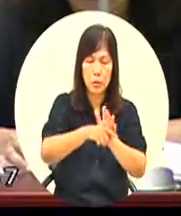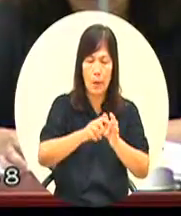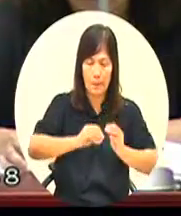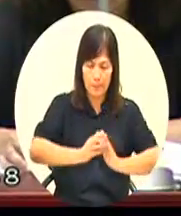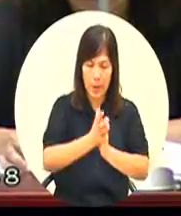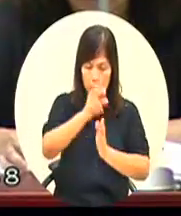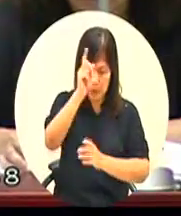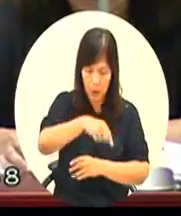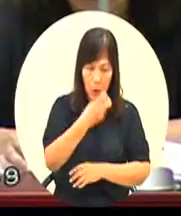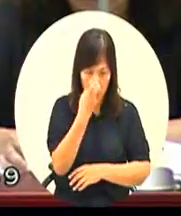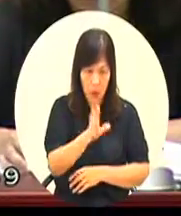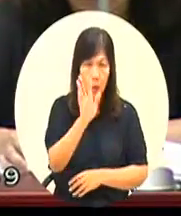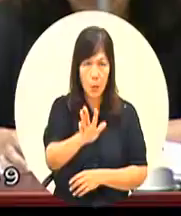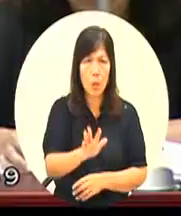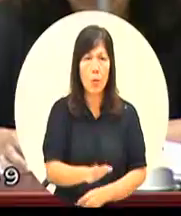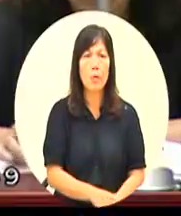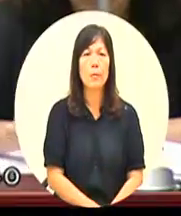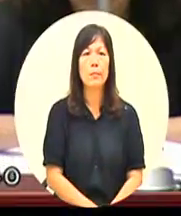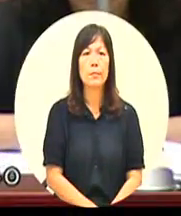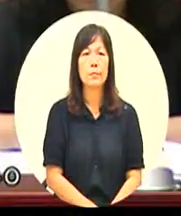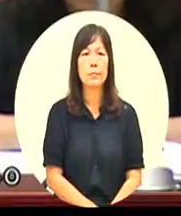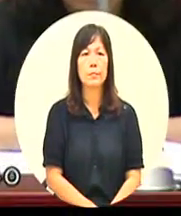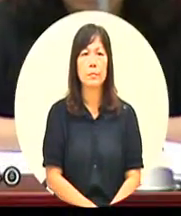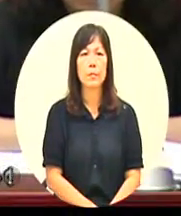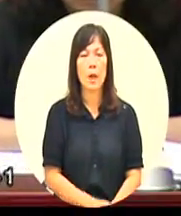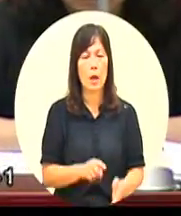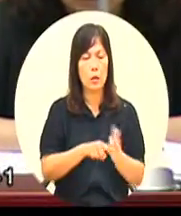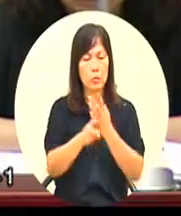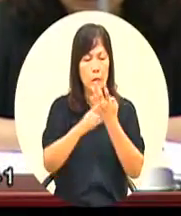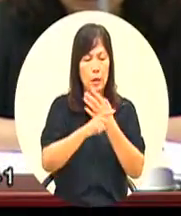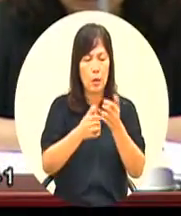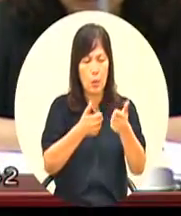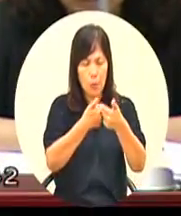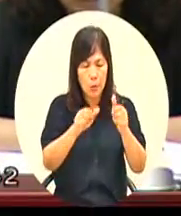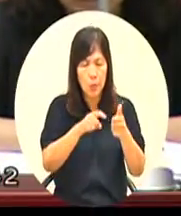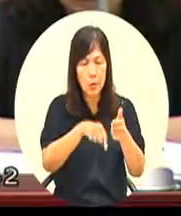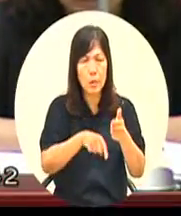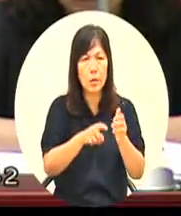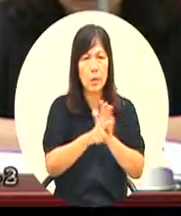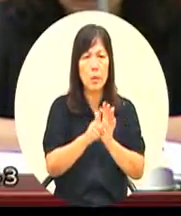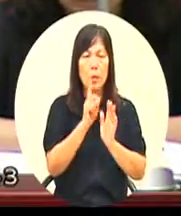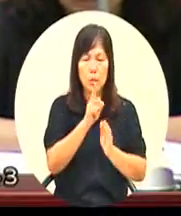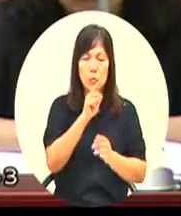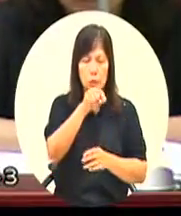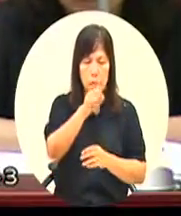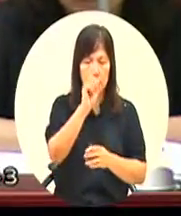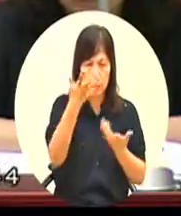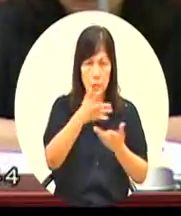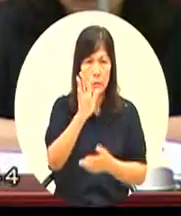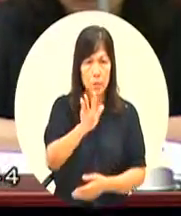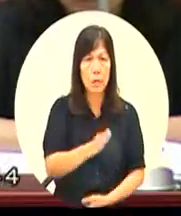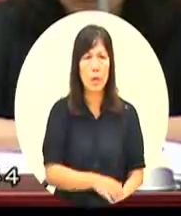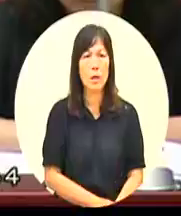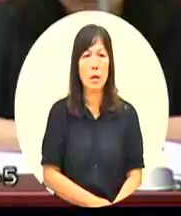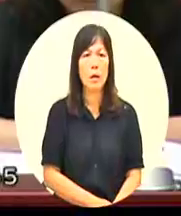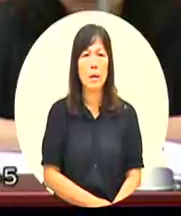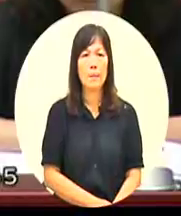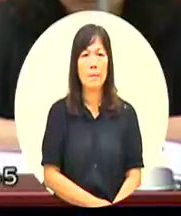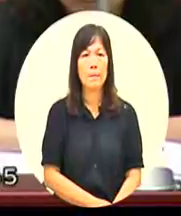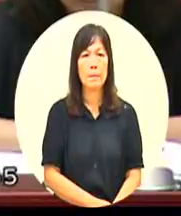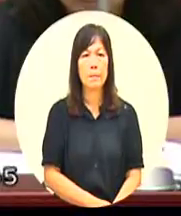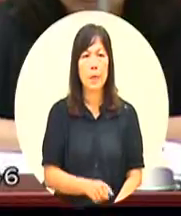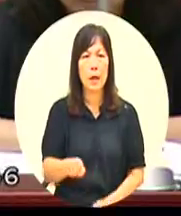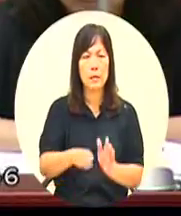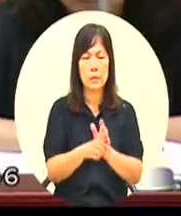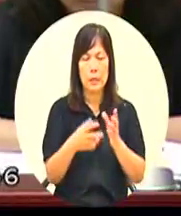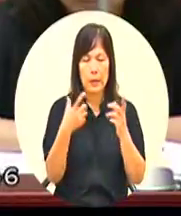那他现场委员。专业的委员都有表示一个问题，就是说它其实不是本